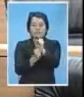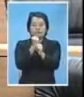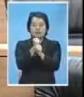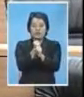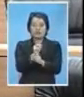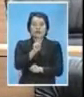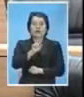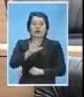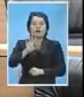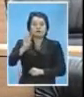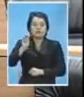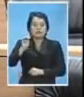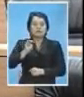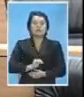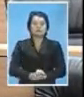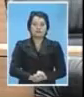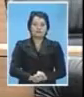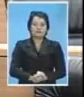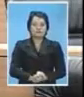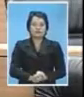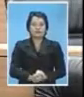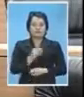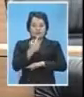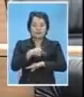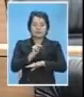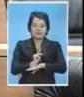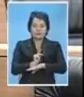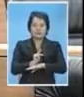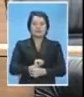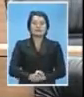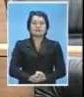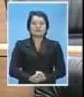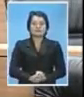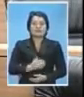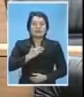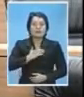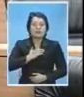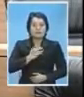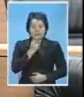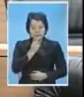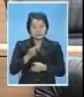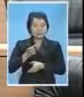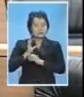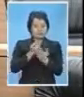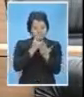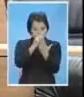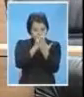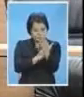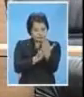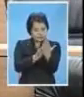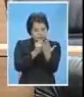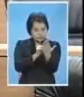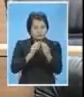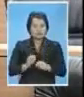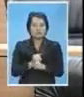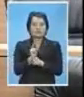ราช2540ท่านประธานที่เคารพครับผมย้อนมาถึงตรงนี้ผมจับใจความได้ว่าใน